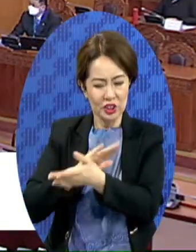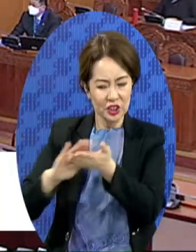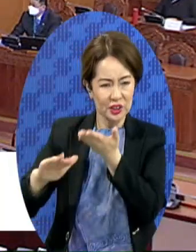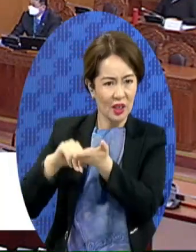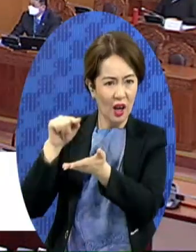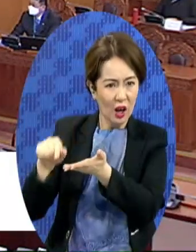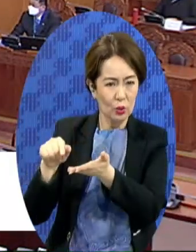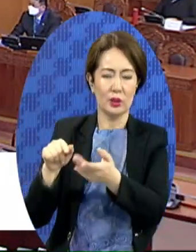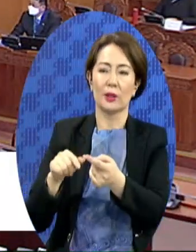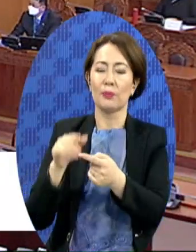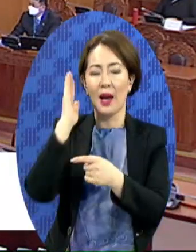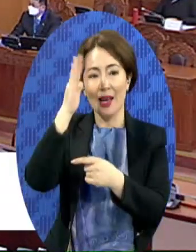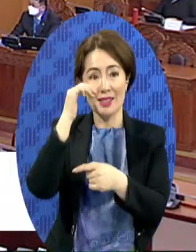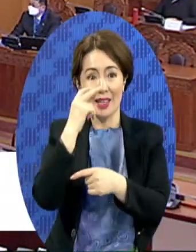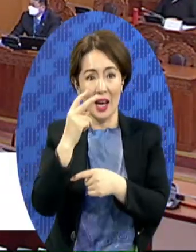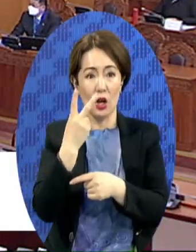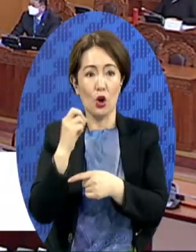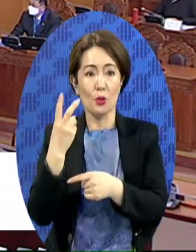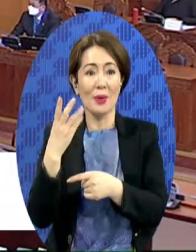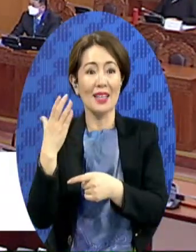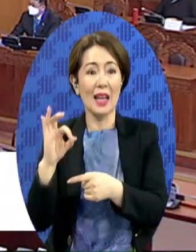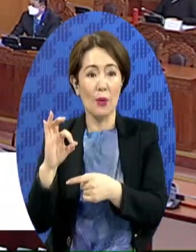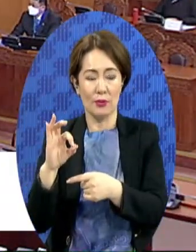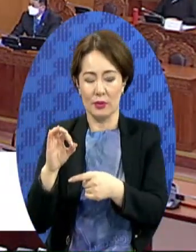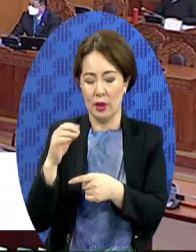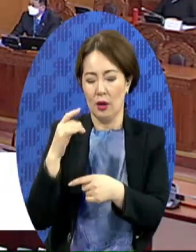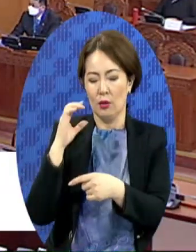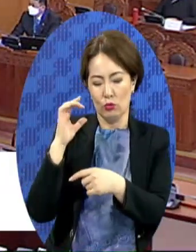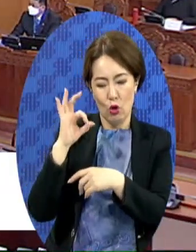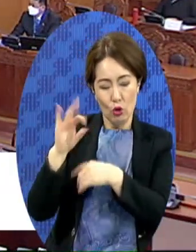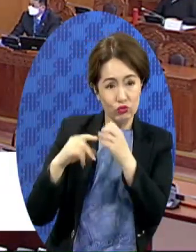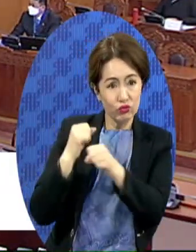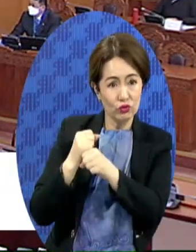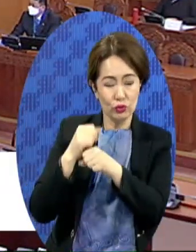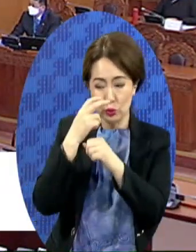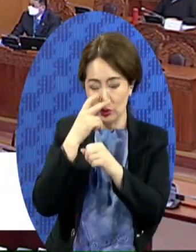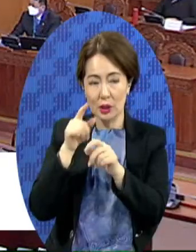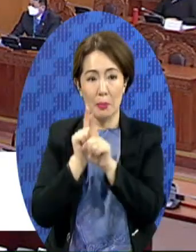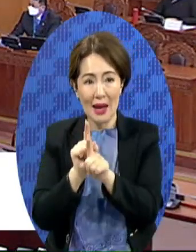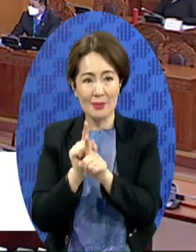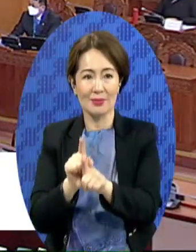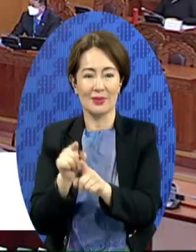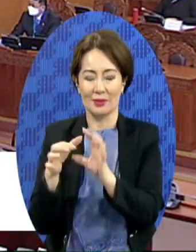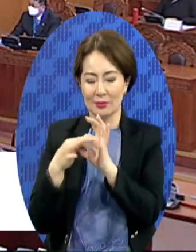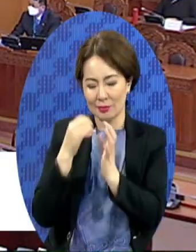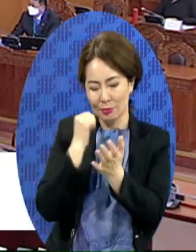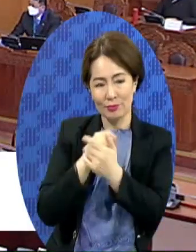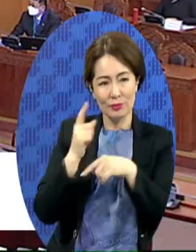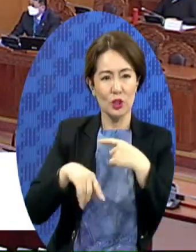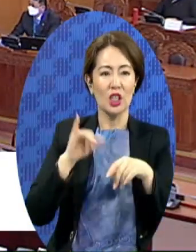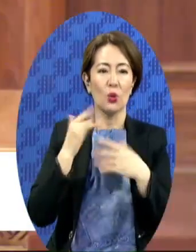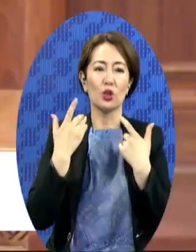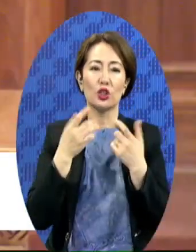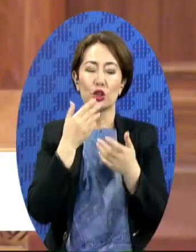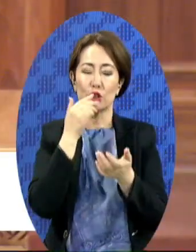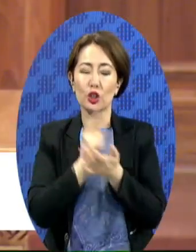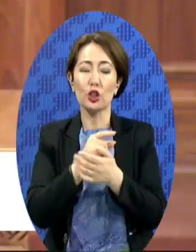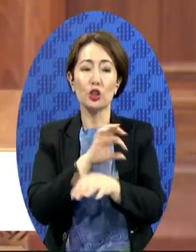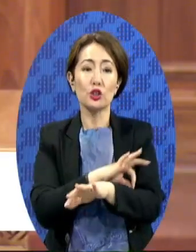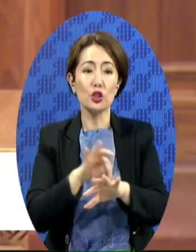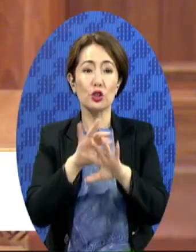найруулгын төсөл, мөн алсын хараа 2050 Монгол улсын урт хугацааны хөгжлийн үзэл баримтлал батлах тухай улсын хурлын тогтоол төсөл зэрэг 20